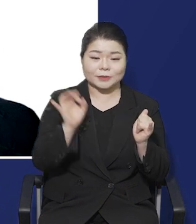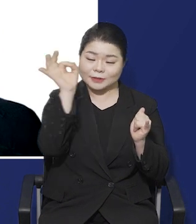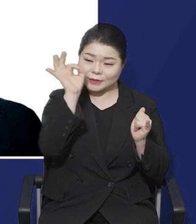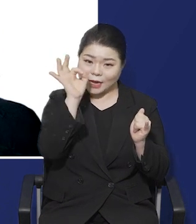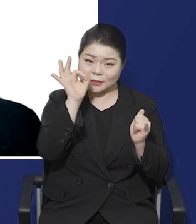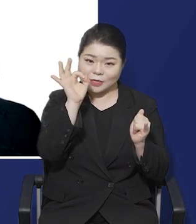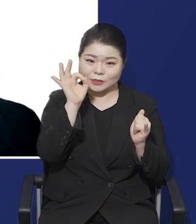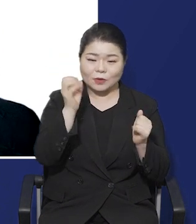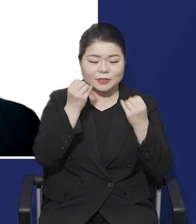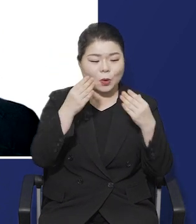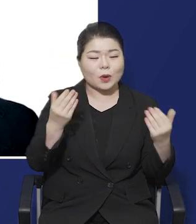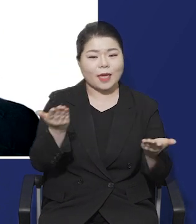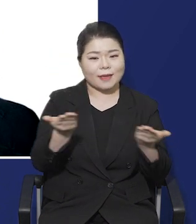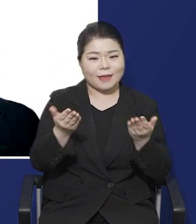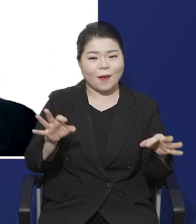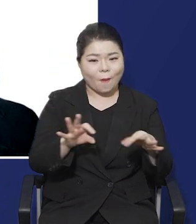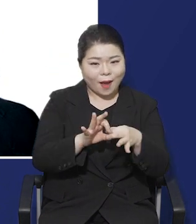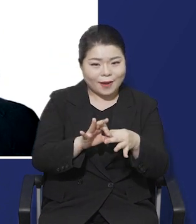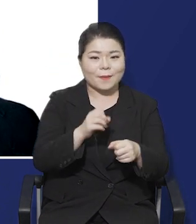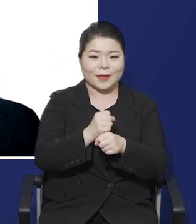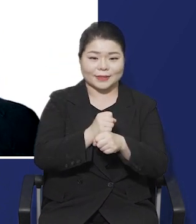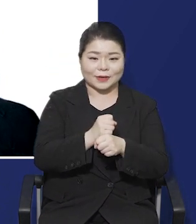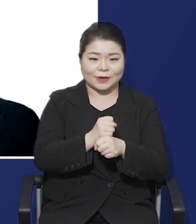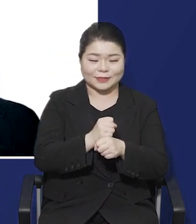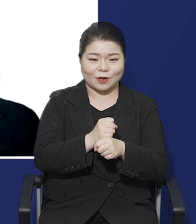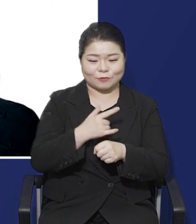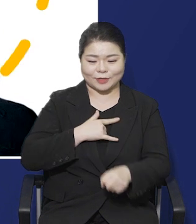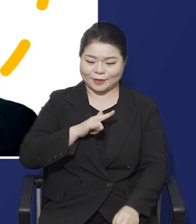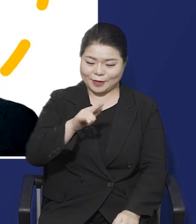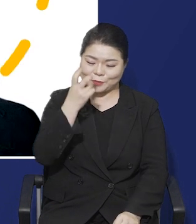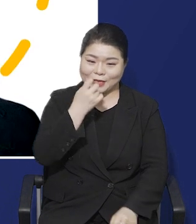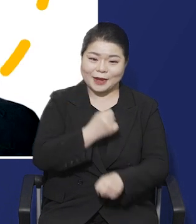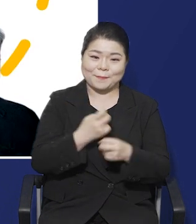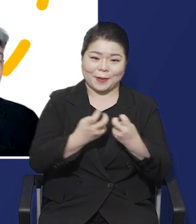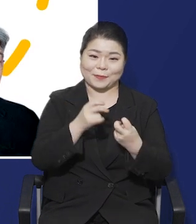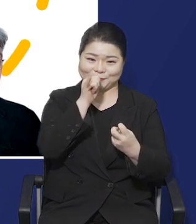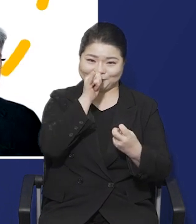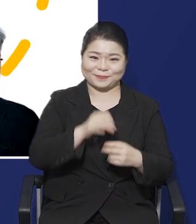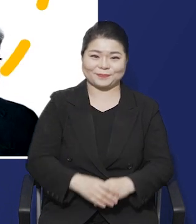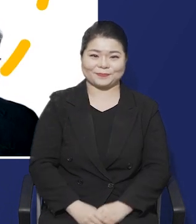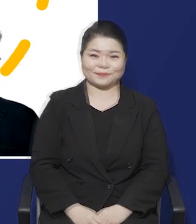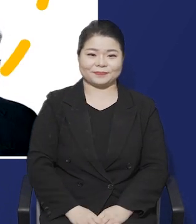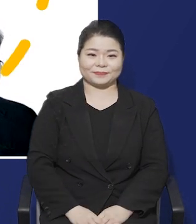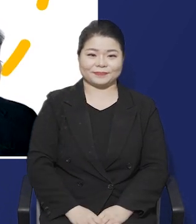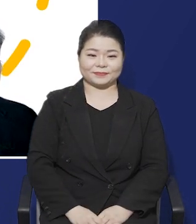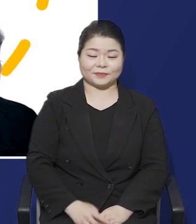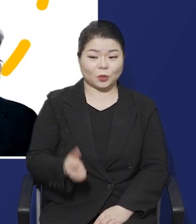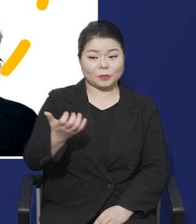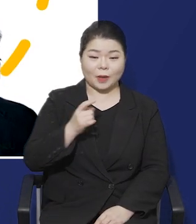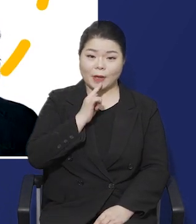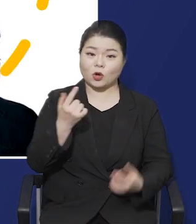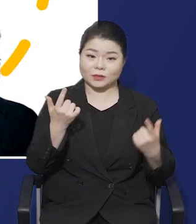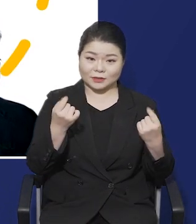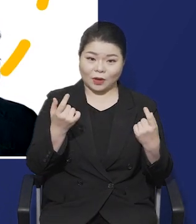관계를 구축을 통해서 또 조사하는 그러한 직접적인 방법이 있습니다. 좀 전에 말씀드린